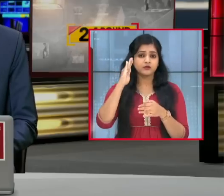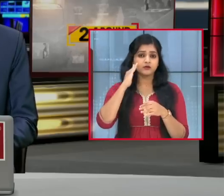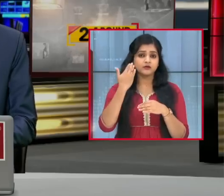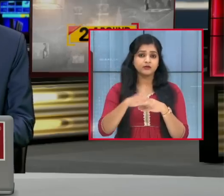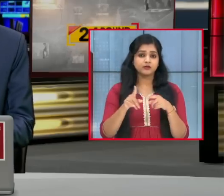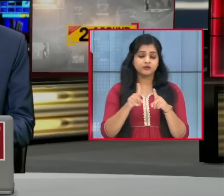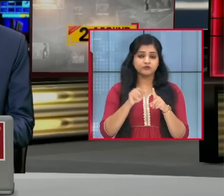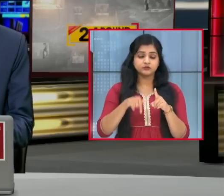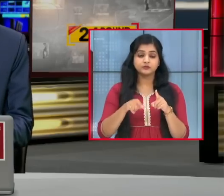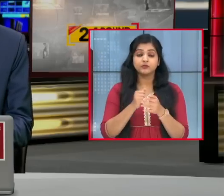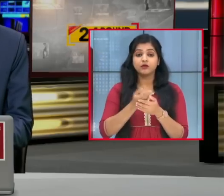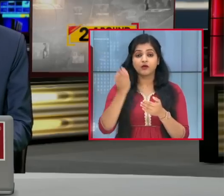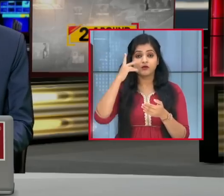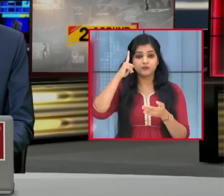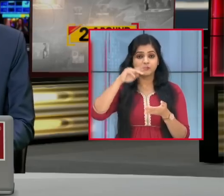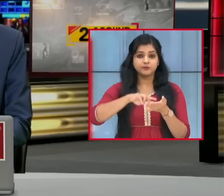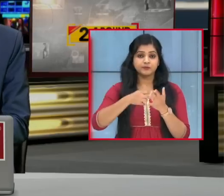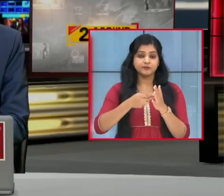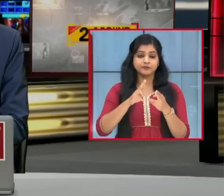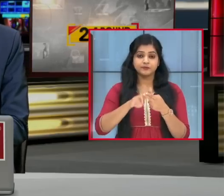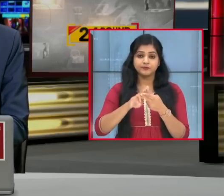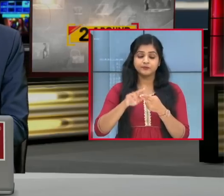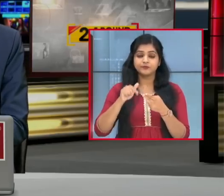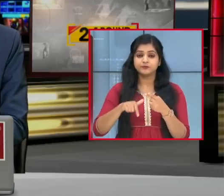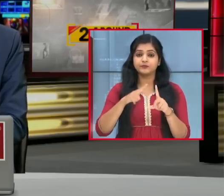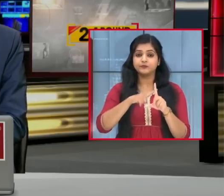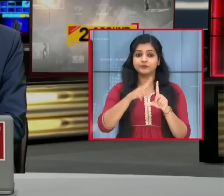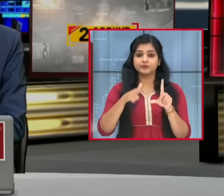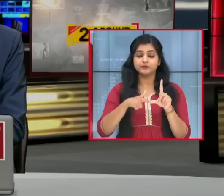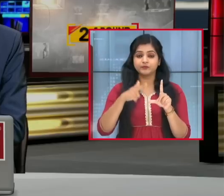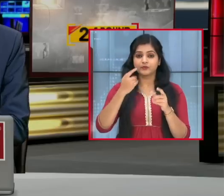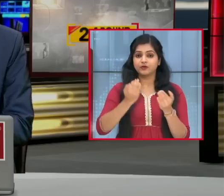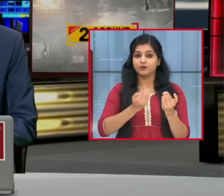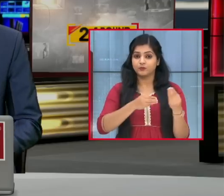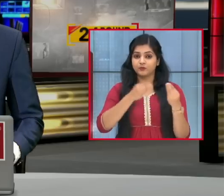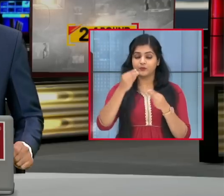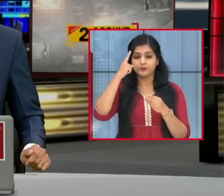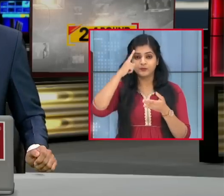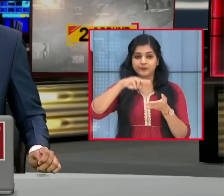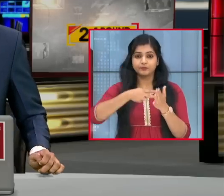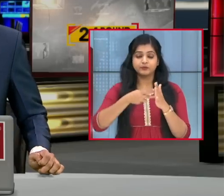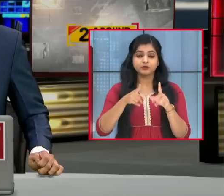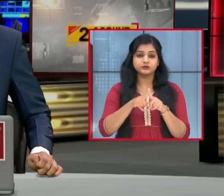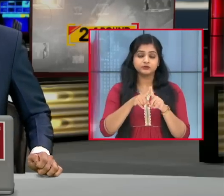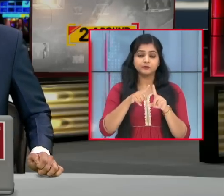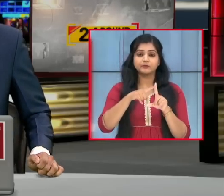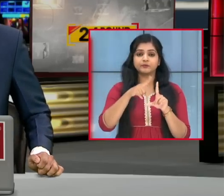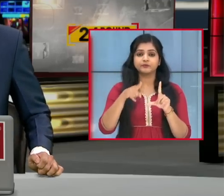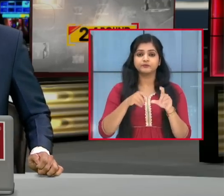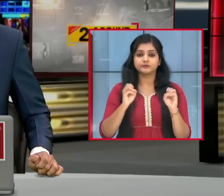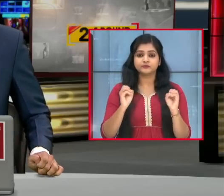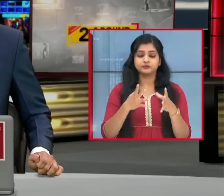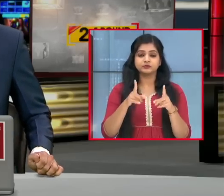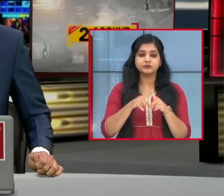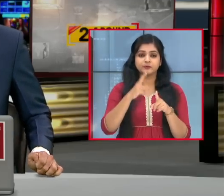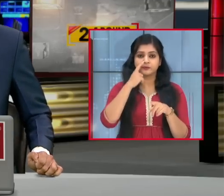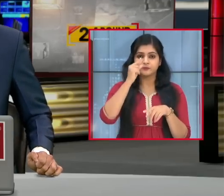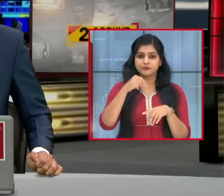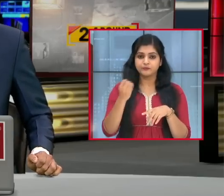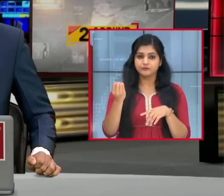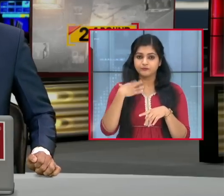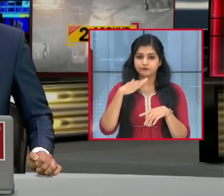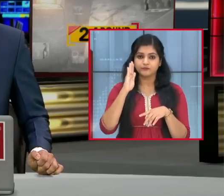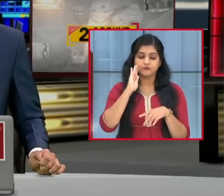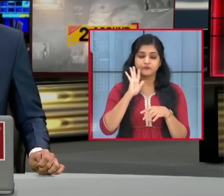അതായത് നേരത്തെ ആസൂത്രണം ചെയ്തതുപോലെ ഗർഭം ധരിക്കുന്നത് പോലും ഇതേ ഒരു ഉദ്ദേശത്തോടു കൂടിയാണ് എന്നൊക്കെയാണ് ഈ യുവതി വെളിപ്പെടുത്തിയിരിക്കുന്നത്. നമുക്ക്